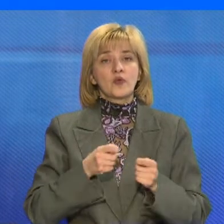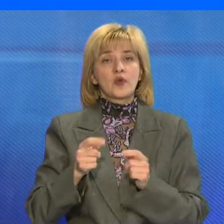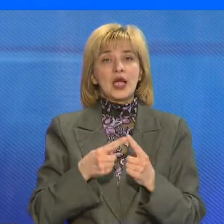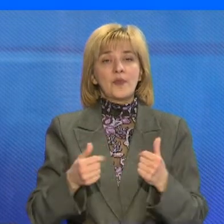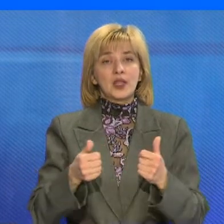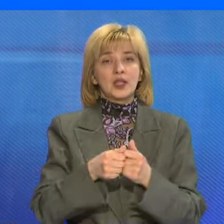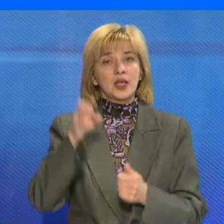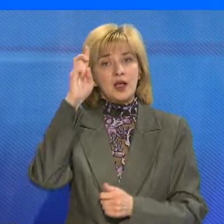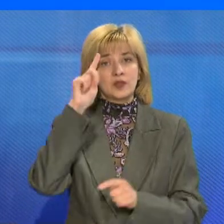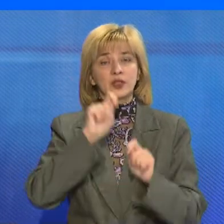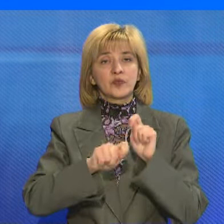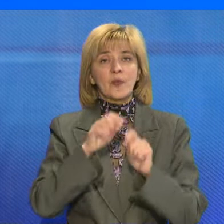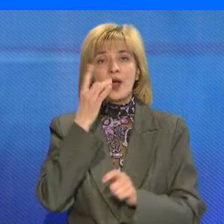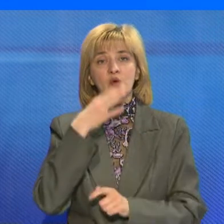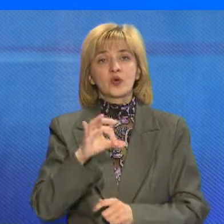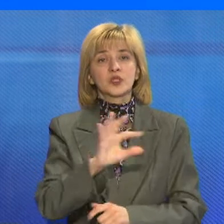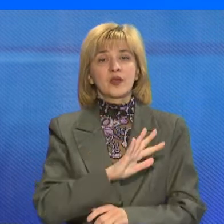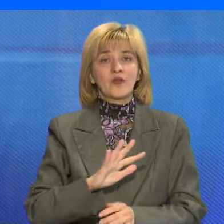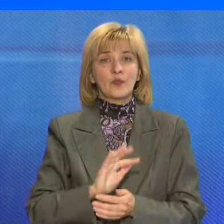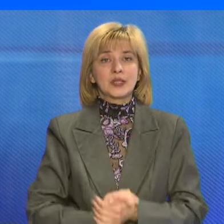па Гродзенскай вобласці.